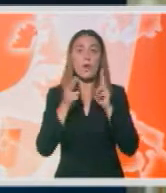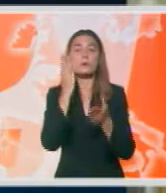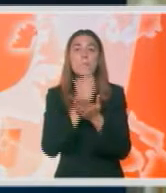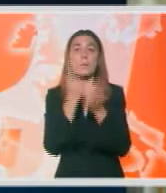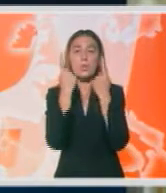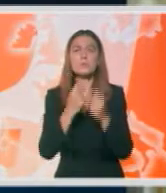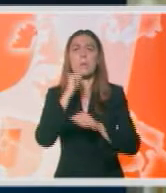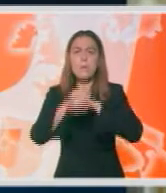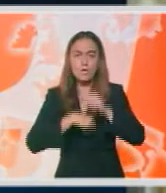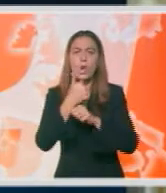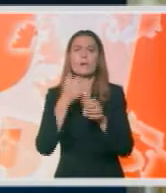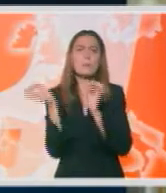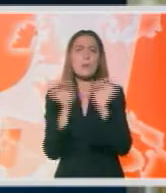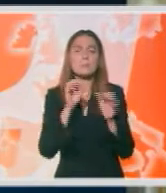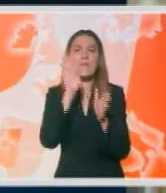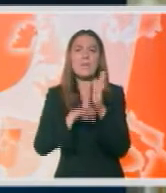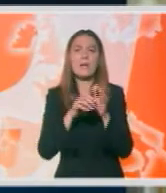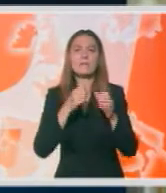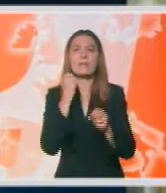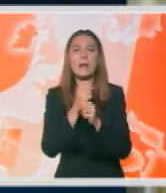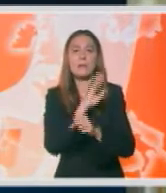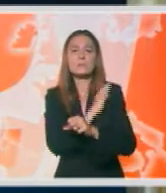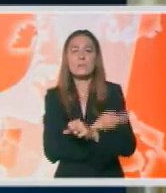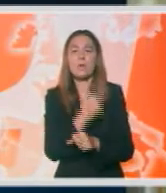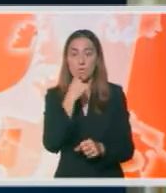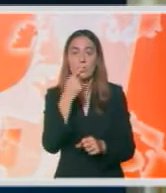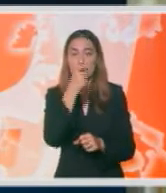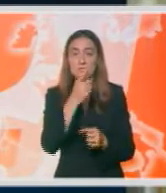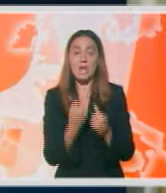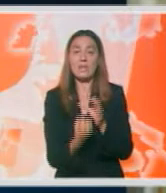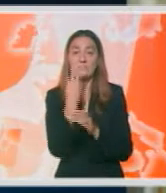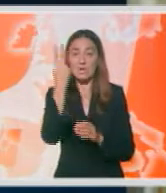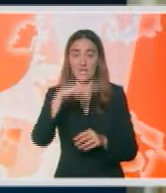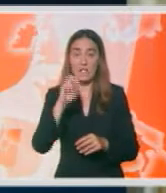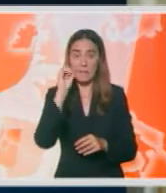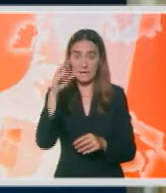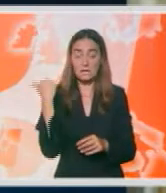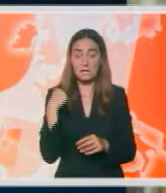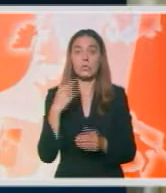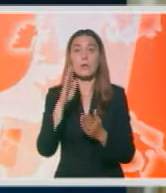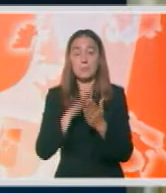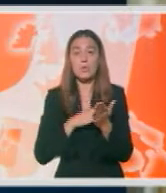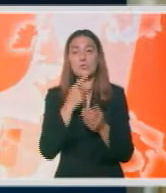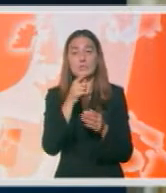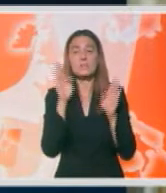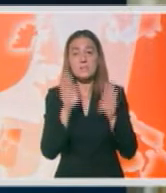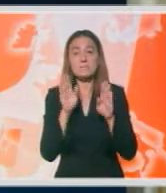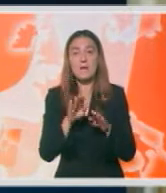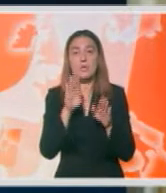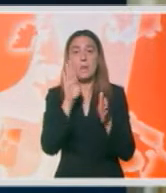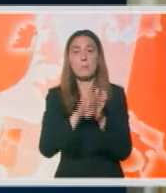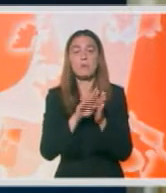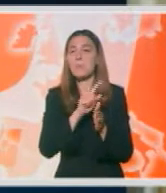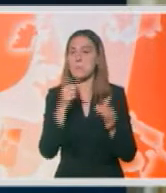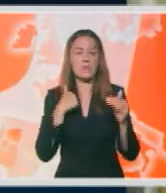da godinama obezbeđujemo jeftinu radnu snagu i kažu da će taj izvor 2015. početi postepeno da se smanjuje, ali